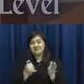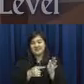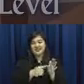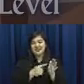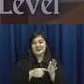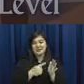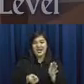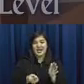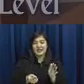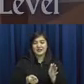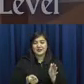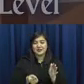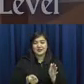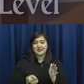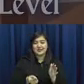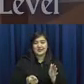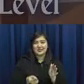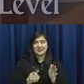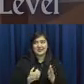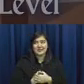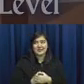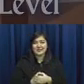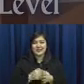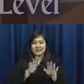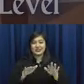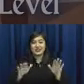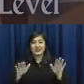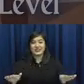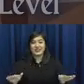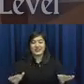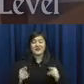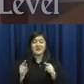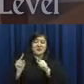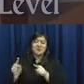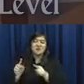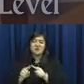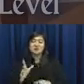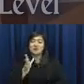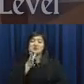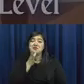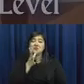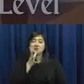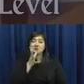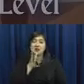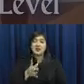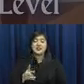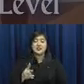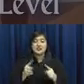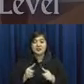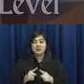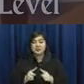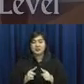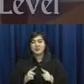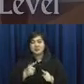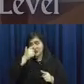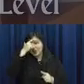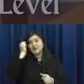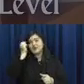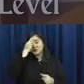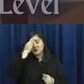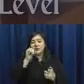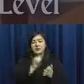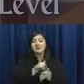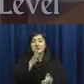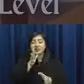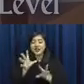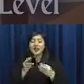inyong mga anak. Anyways, hindi natin topic yan ngayon. Balik tayo sa pinag-uusapan natin. Kaya nga, ramdam kasi yan. Kasi yan ang disenyo ng